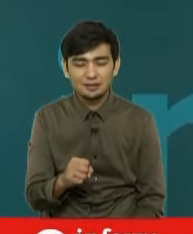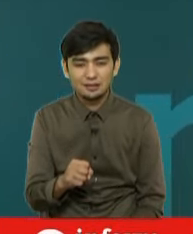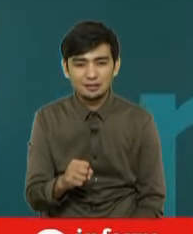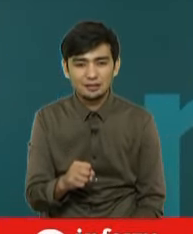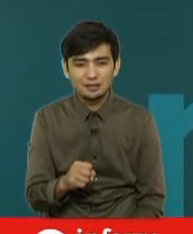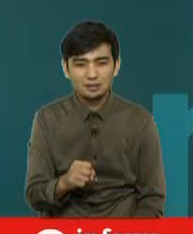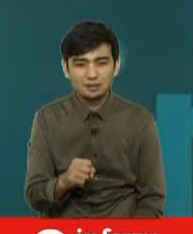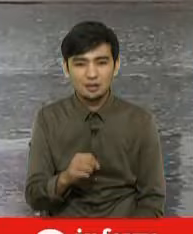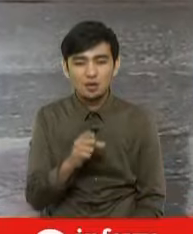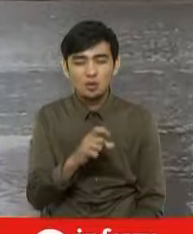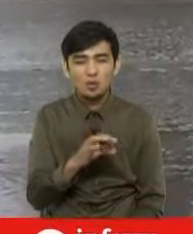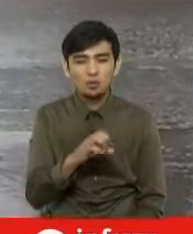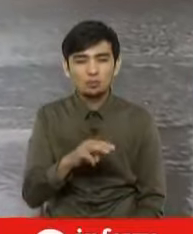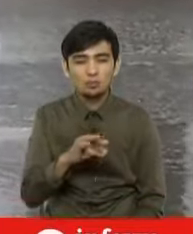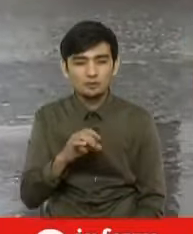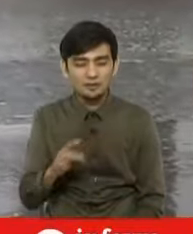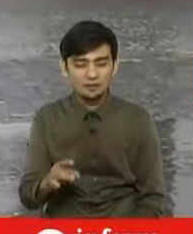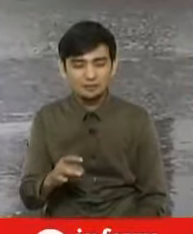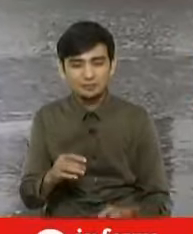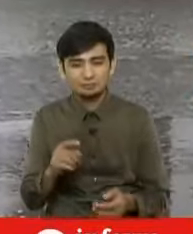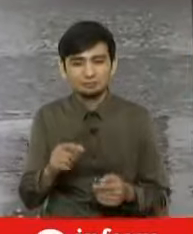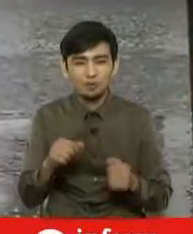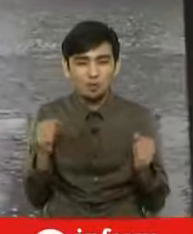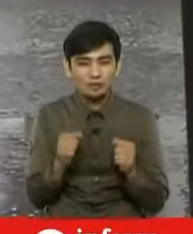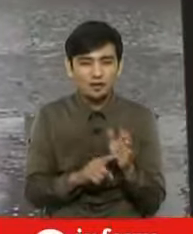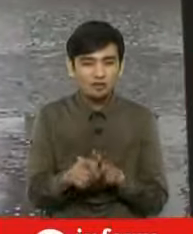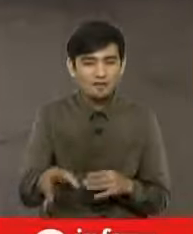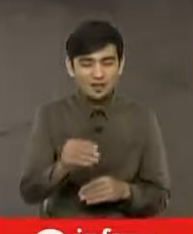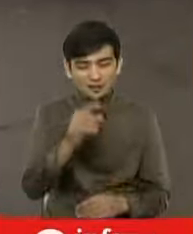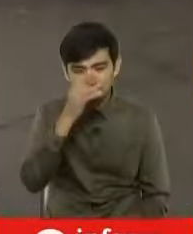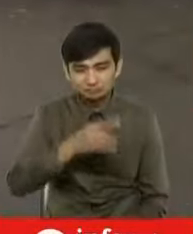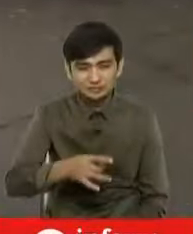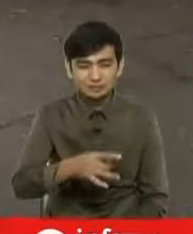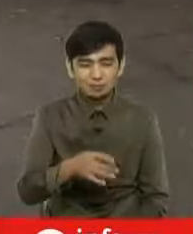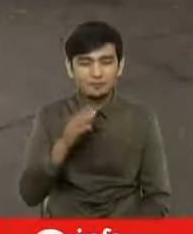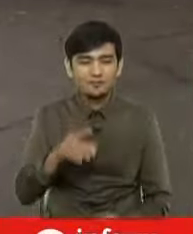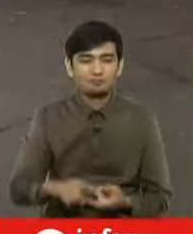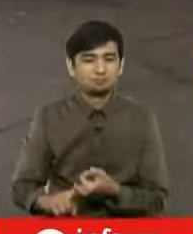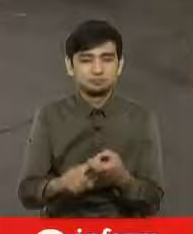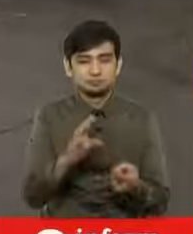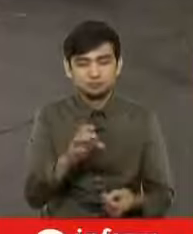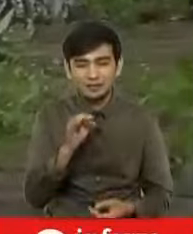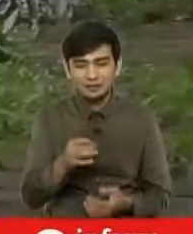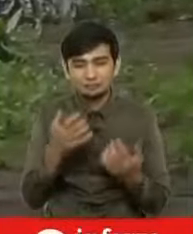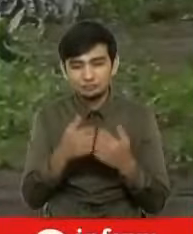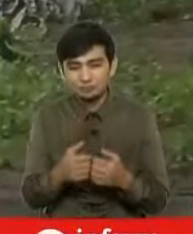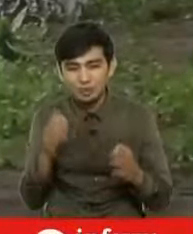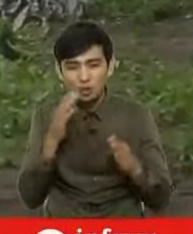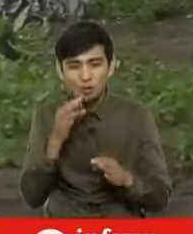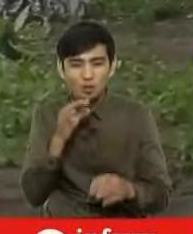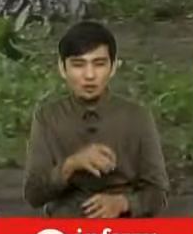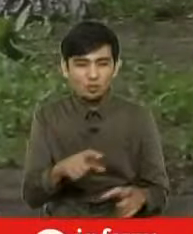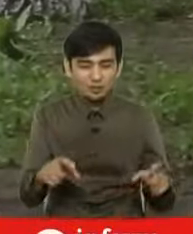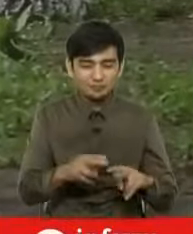с прохождением атмосферных фронтов. Впрочем, похолодание коснется практически всей территории республики. По данным метеорологов, влияние